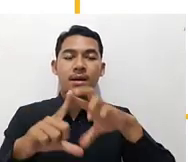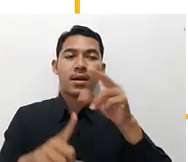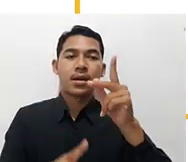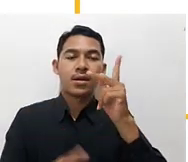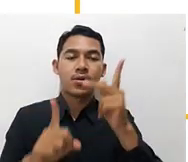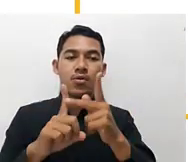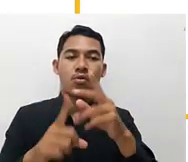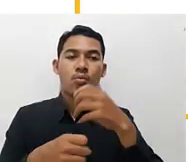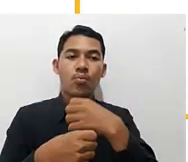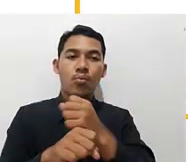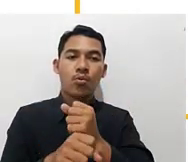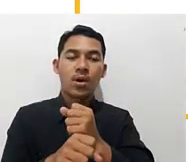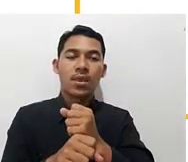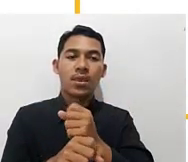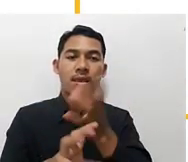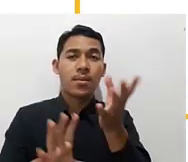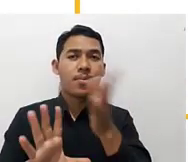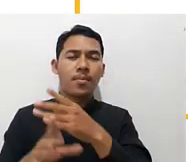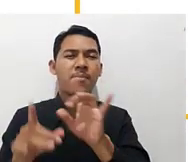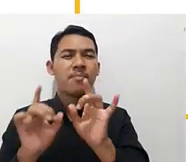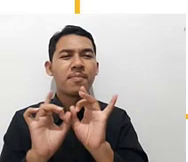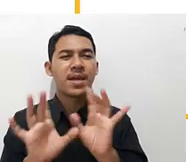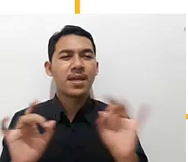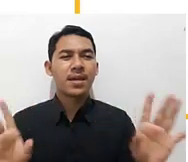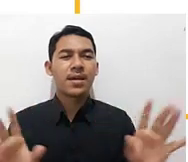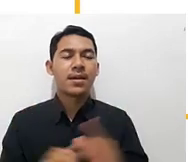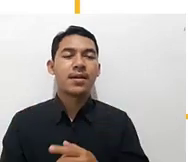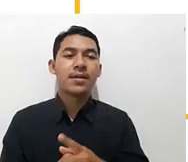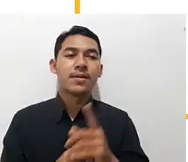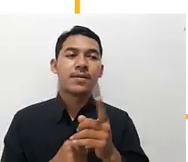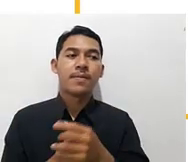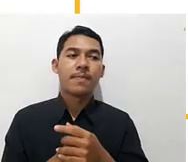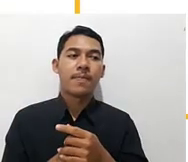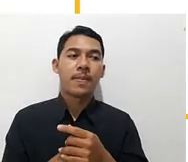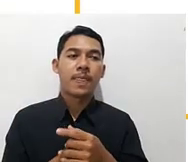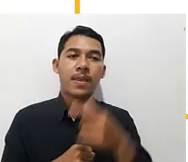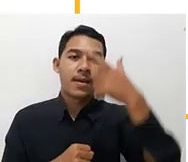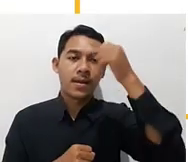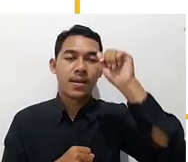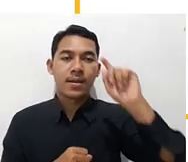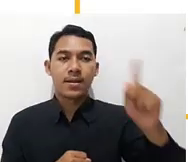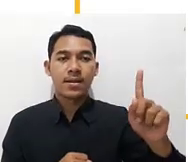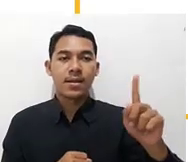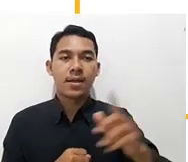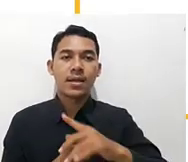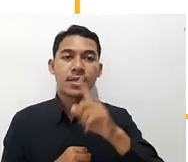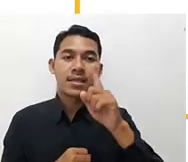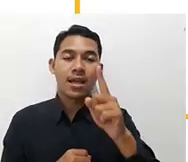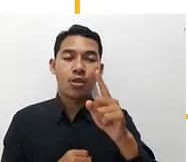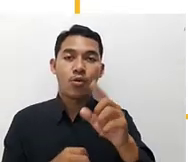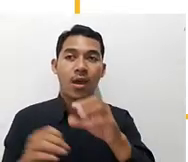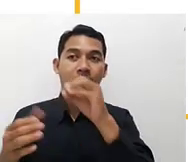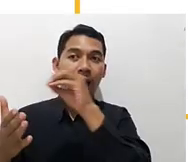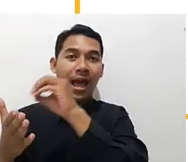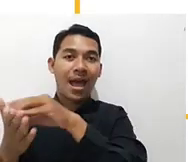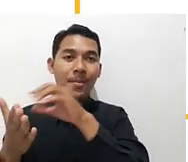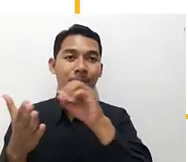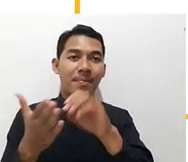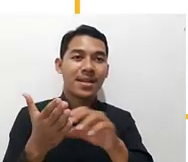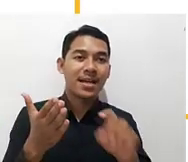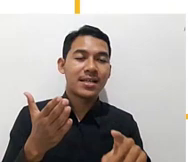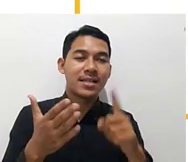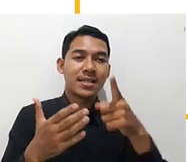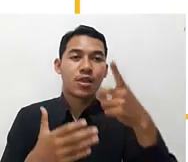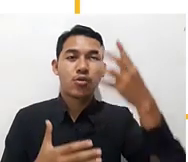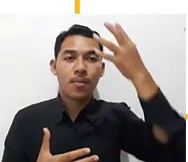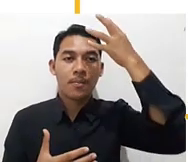itu apa ya, istilahnya ada, istilahnya itu apa ya, karena dia tuh salah satu pengaplikasiannya itu adalah pada sebuah memori